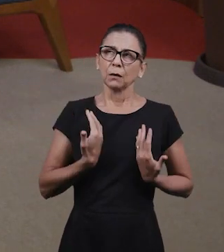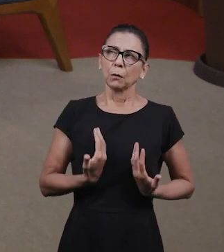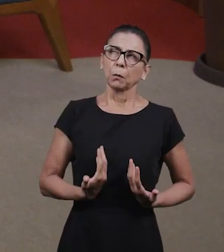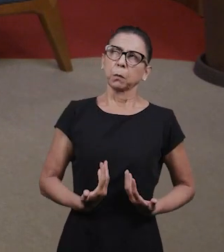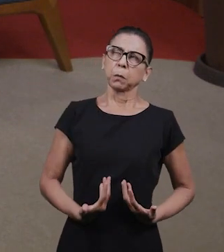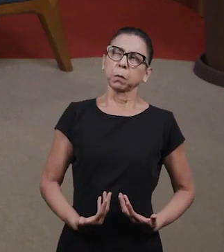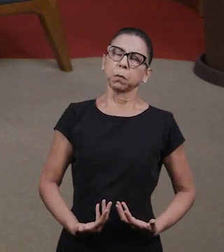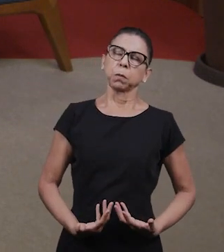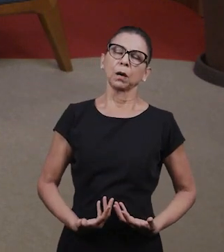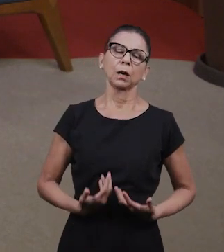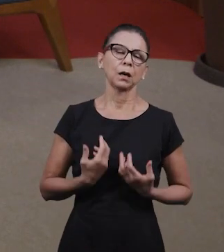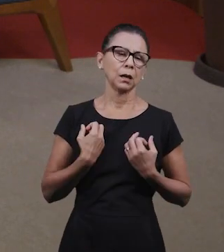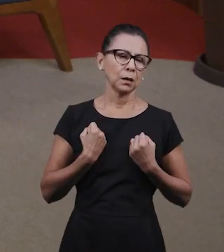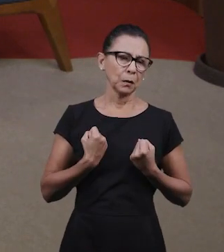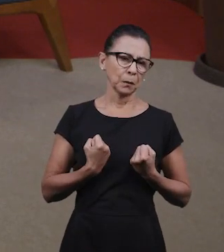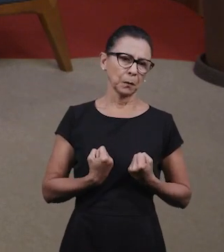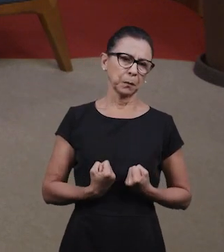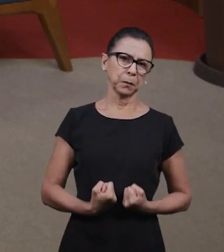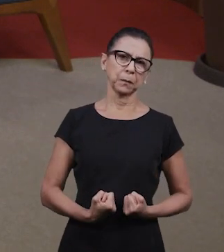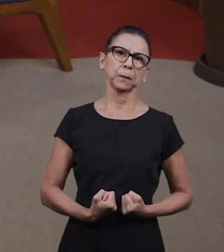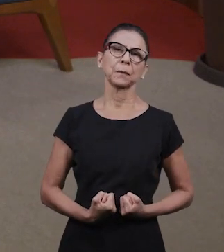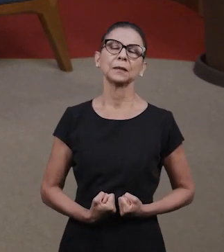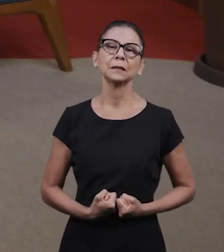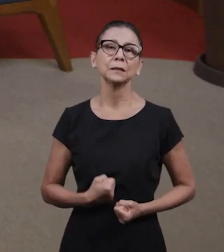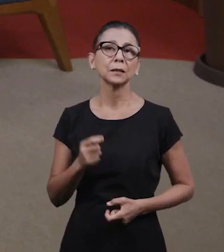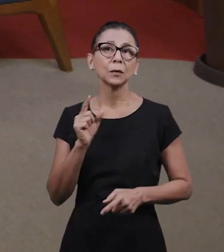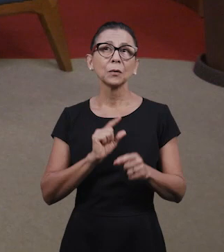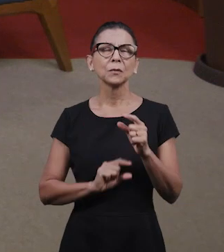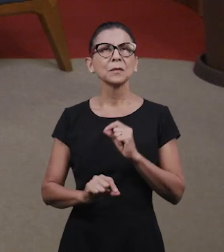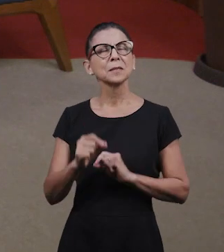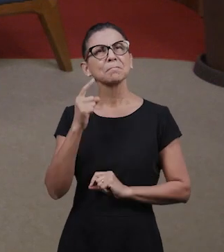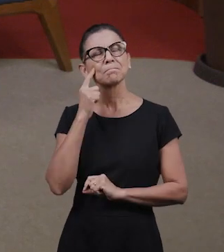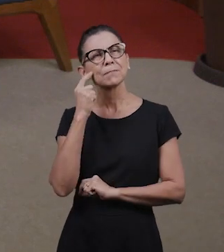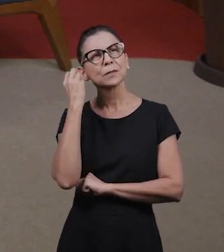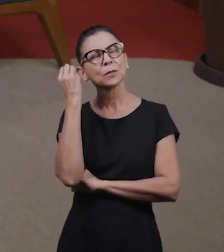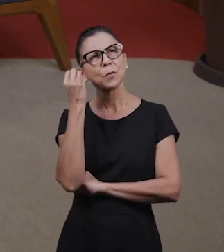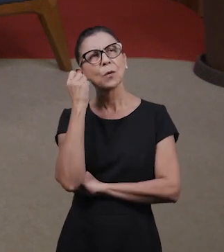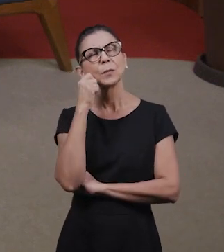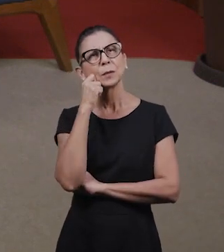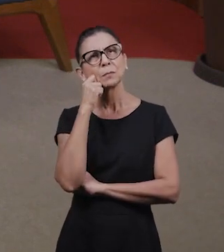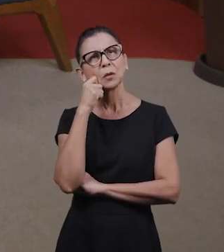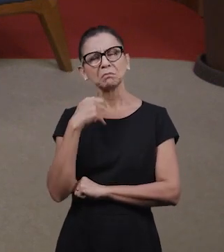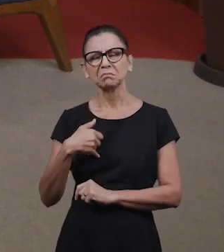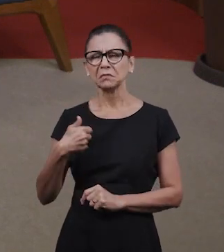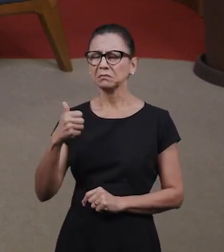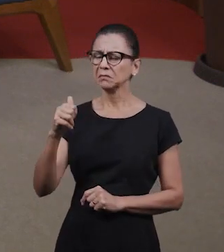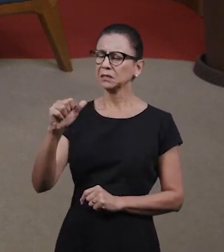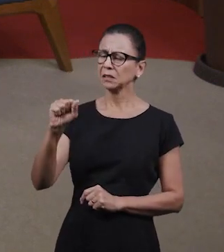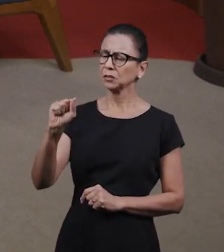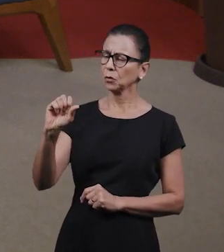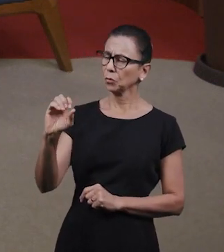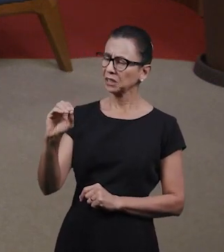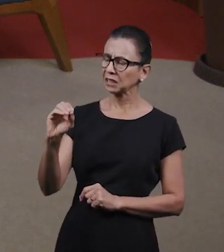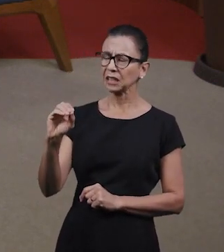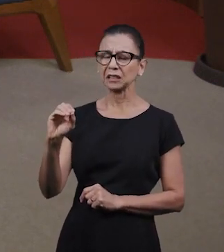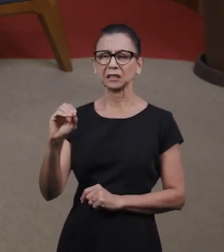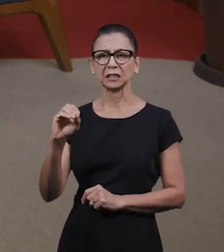Ceux qui ont 80, 90 ans, comparé à l'éternité, c'est peu, n'est-ce